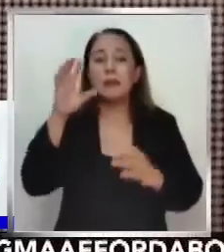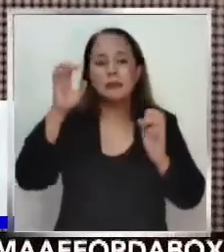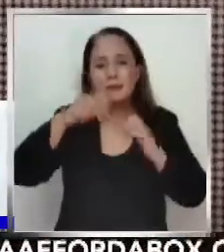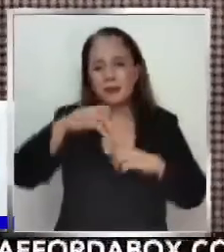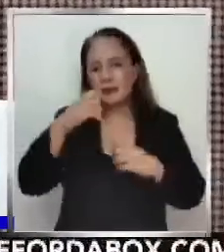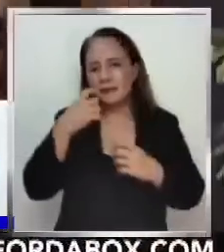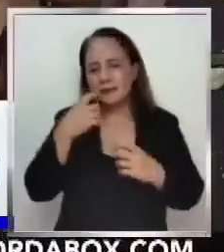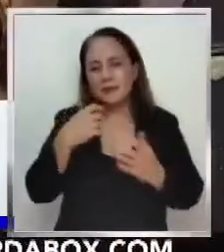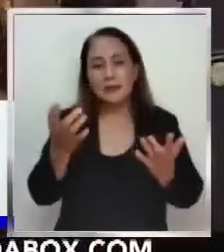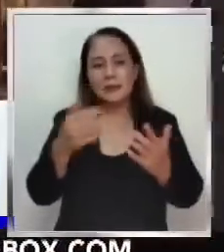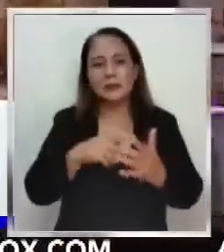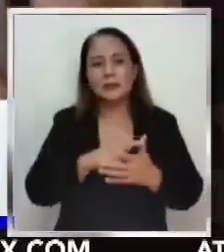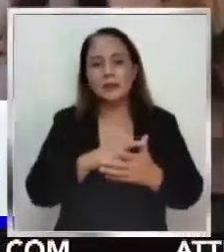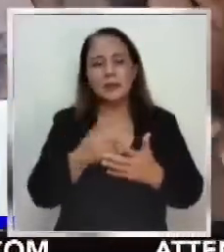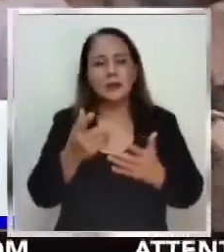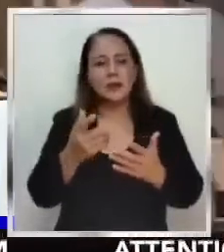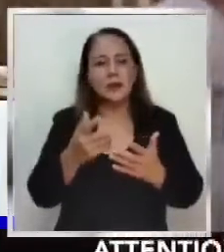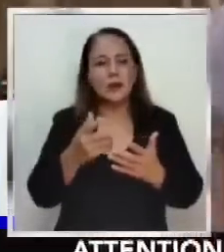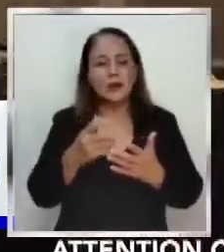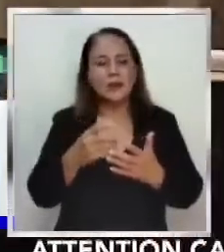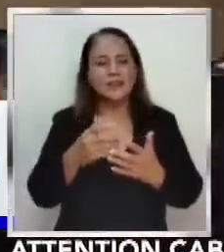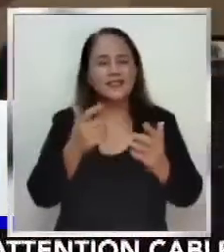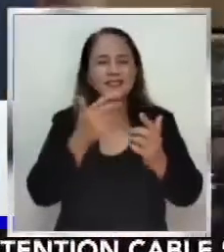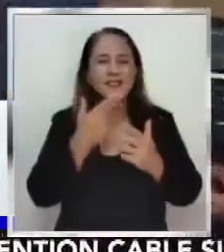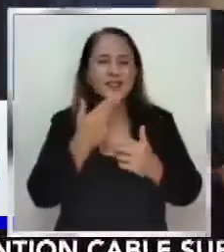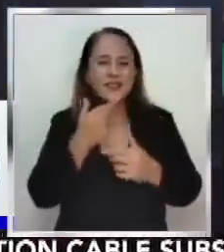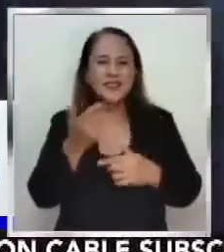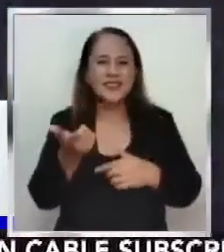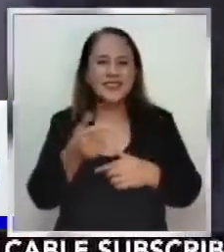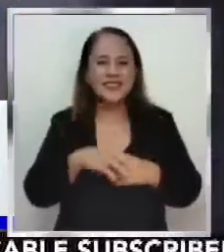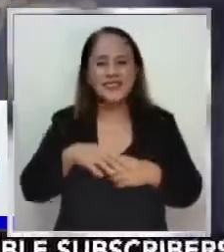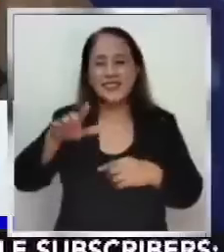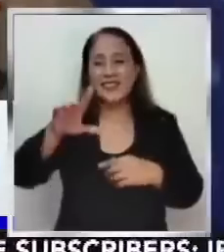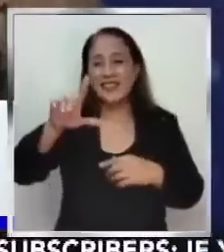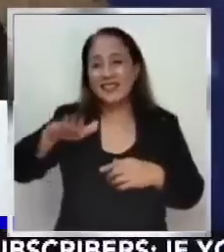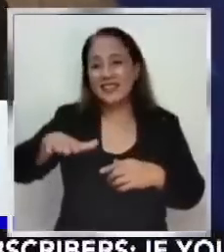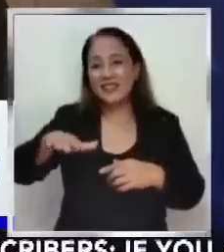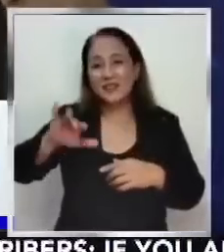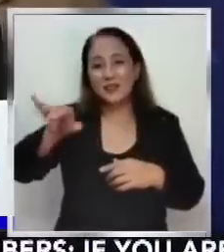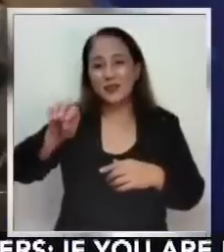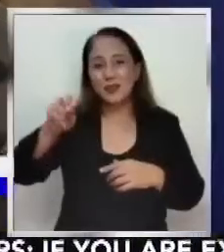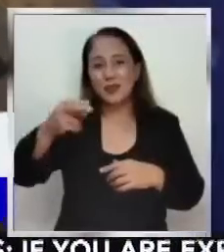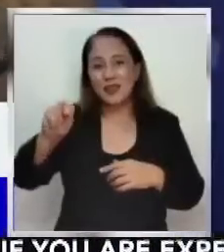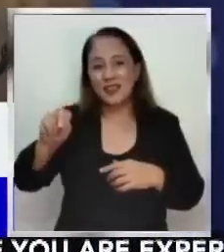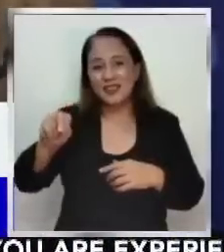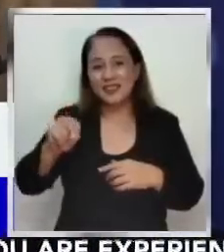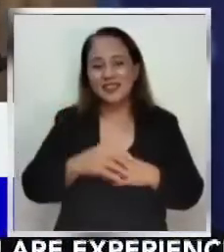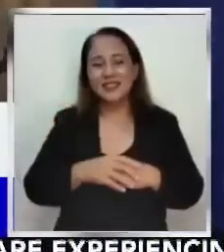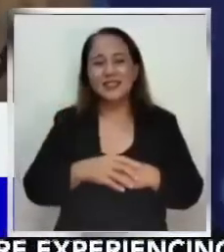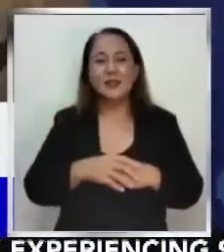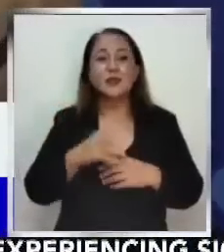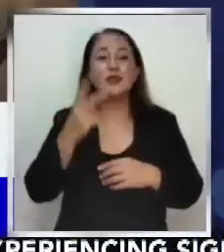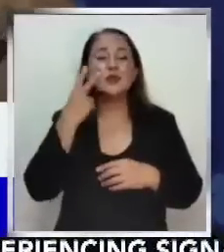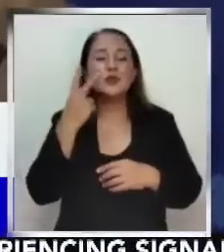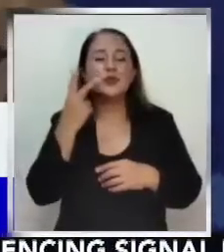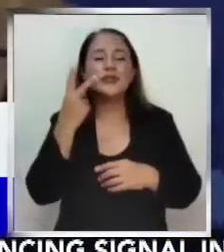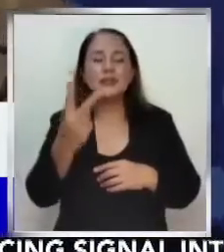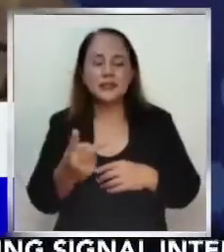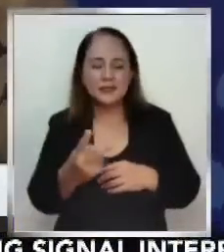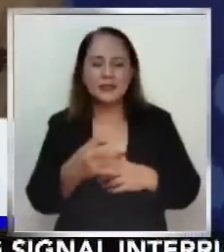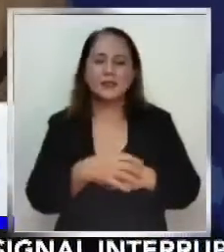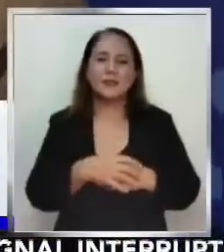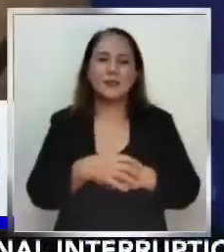cute at very charming naman, si Little John Armstrong Rafael Landicho. Si Octoman po, abangan niyo po siya. And then,